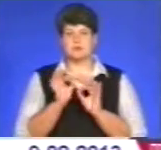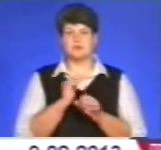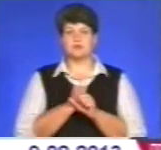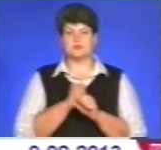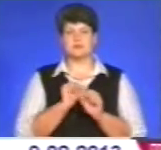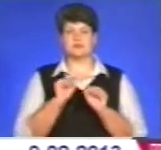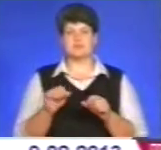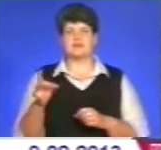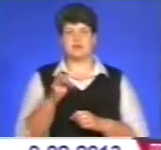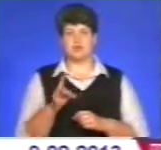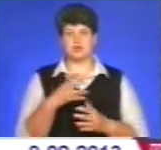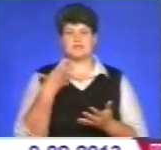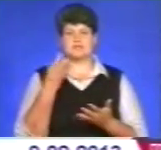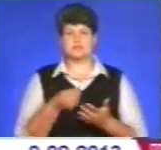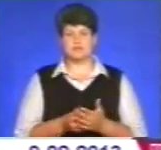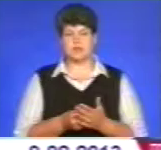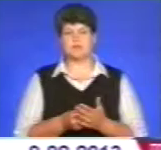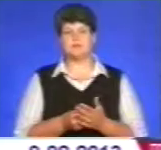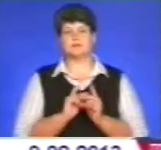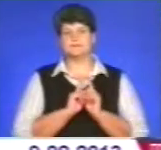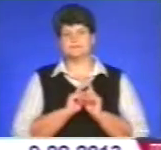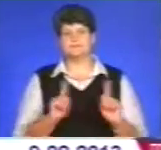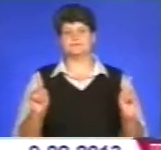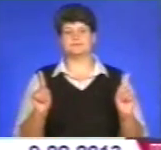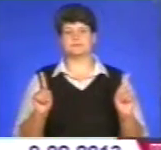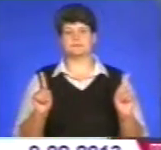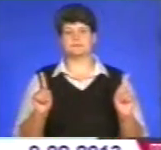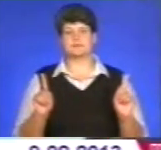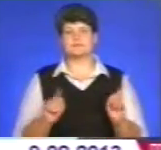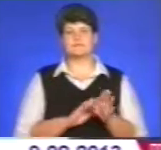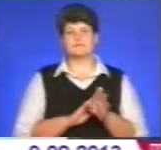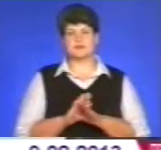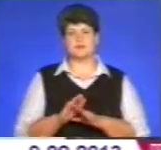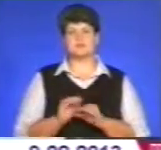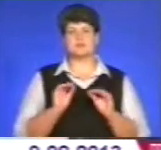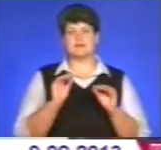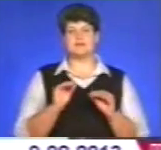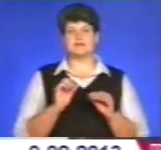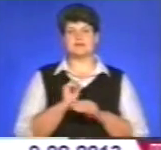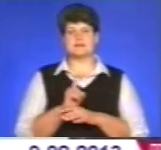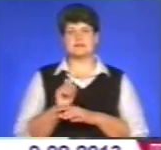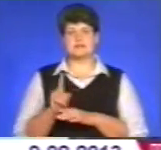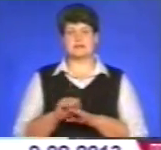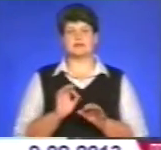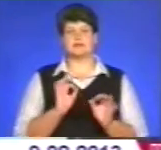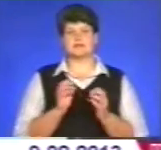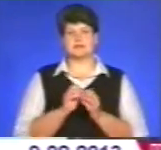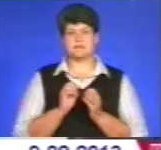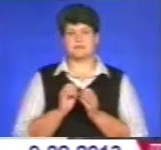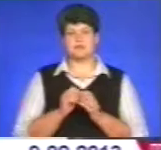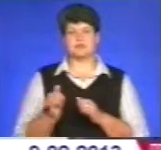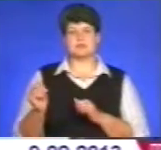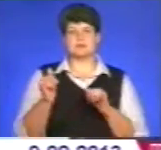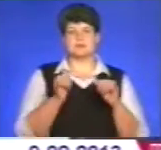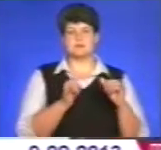в регіоні зі своєю безумовно специфікою виконати поставлені завдання і стабільно